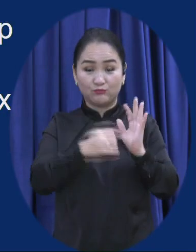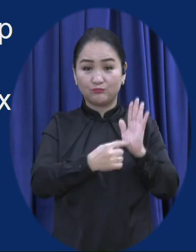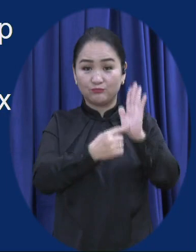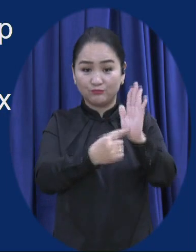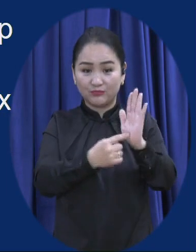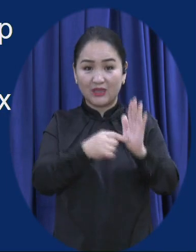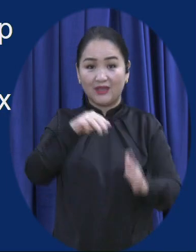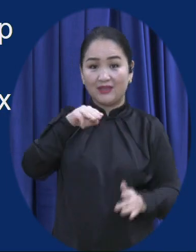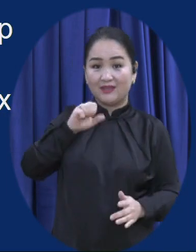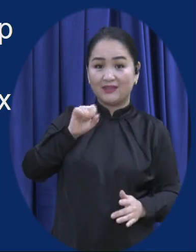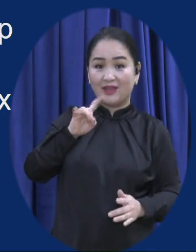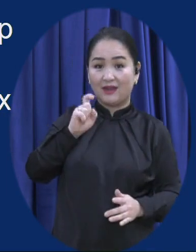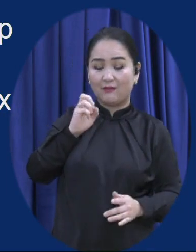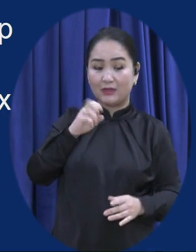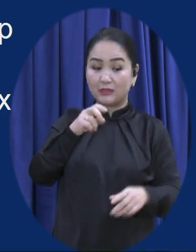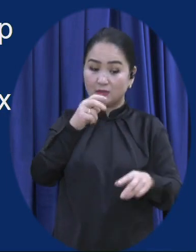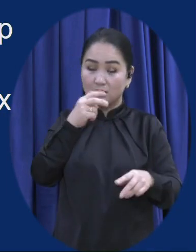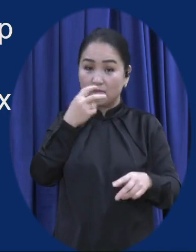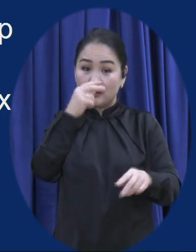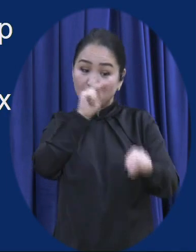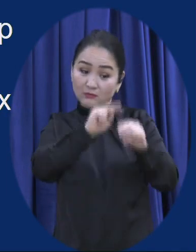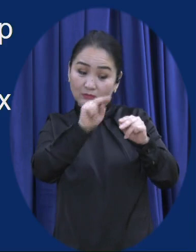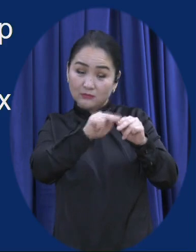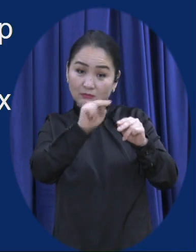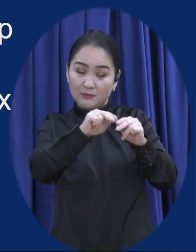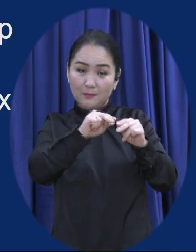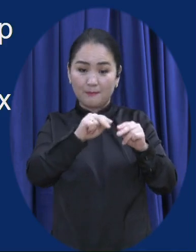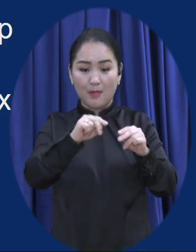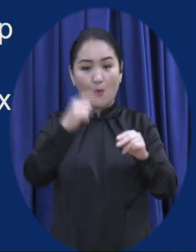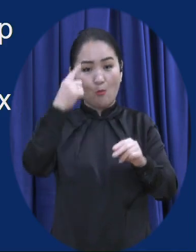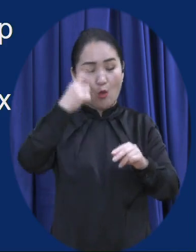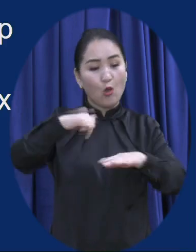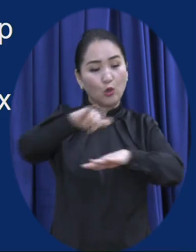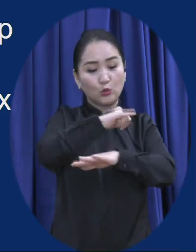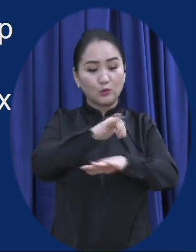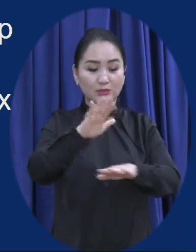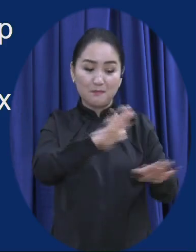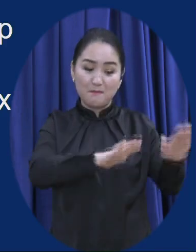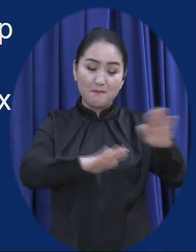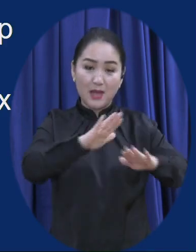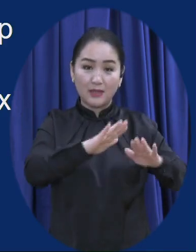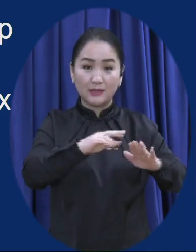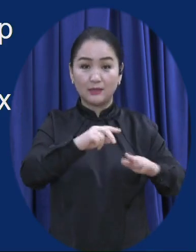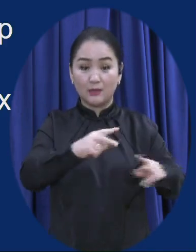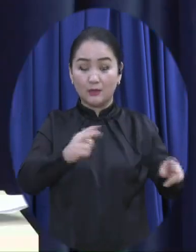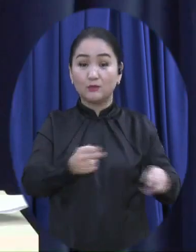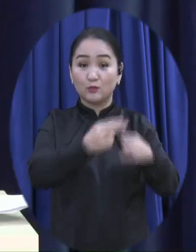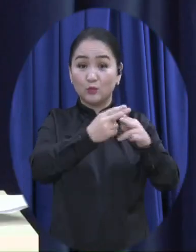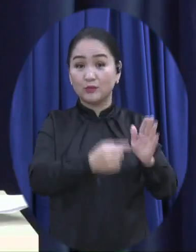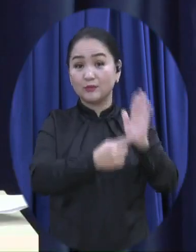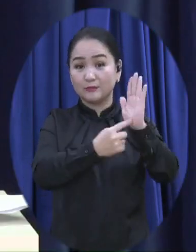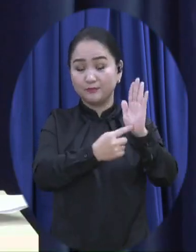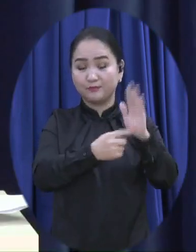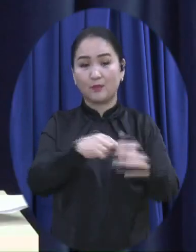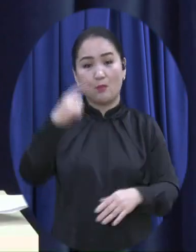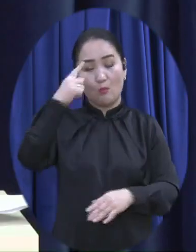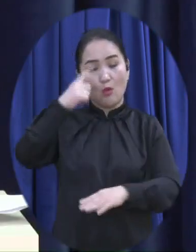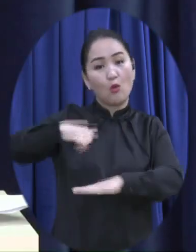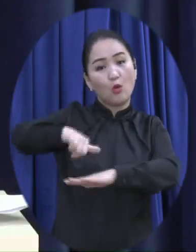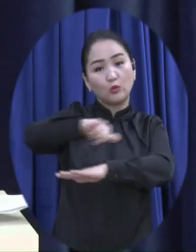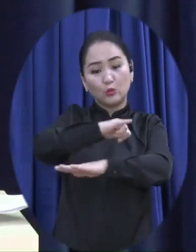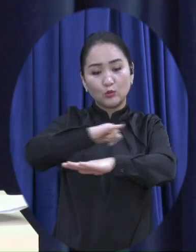зүйн манай оронд бүртгэж байгаа байдлын үзүүлэлтүүд бол одоо харагдаж байна. За улсын хэмжээнд нийт коронавирусын